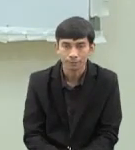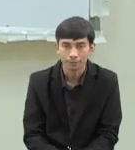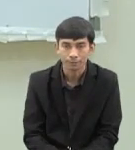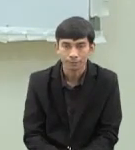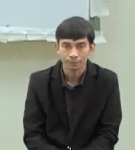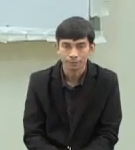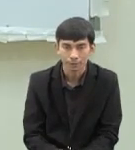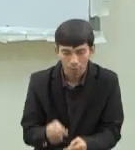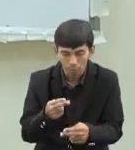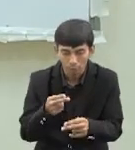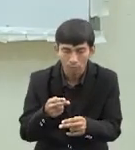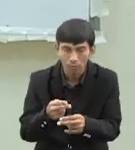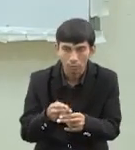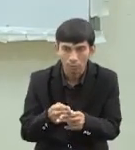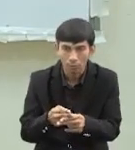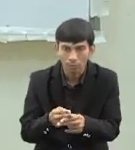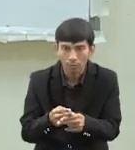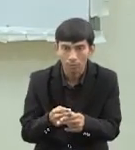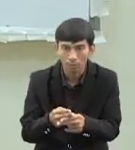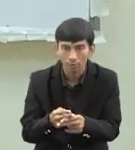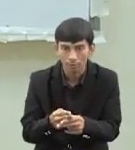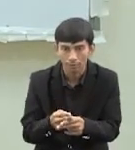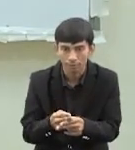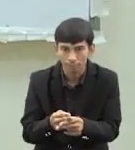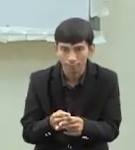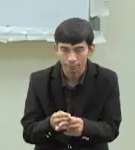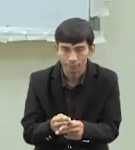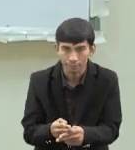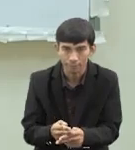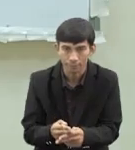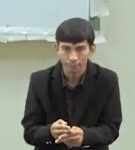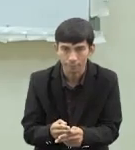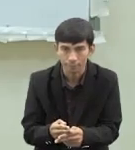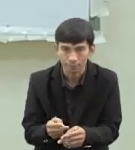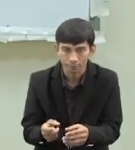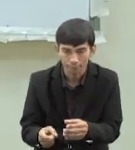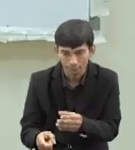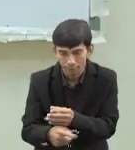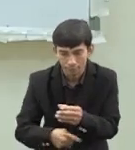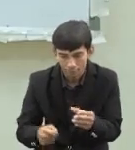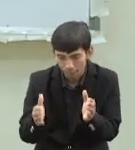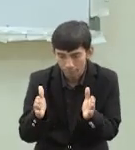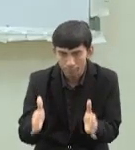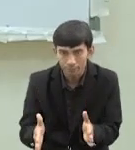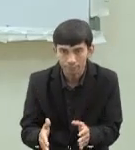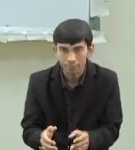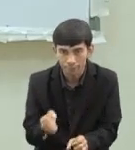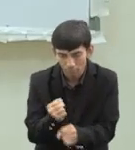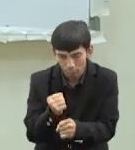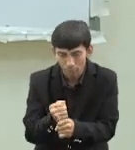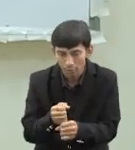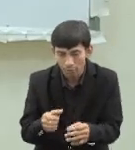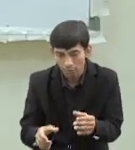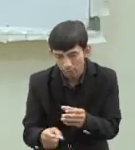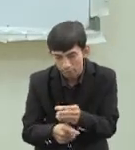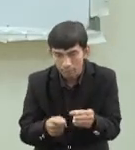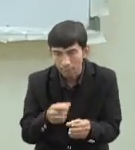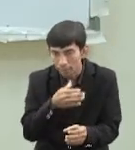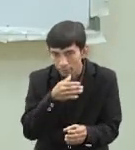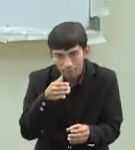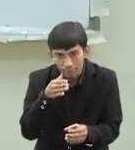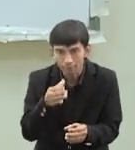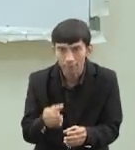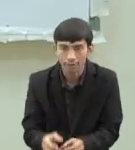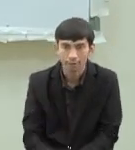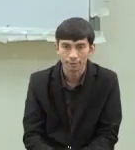cho mùi thá cạ sĩ cam mày nè chẳng phó đại ban một bị ca thưa sài chồng ca cái ao cho mùi thà